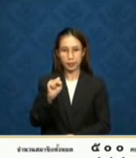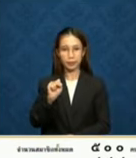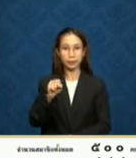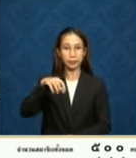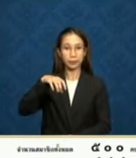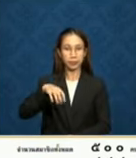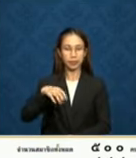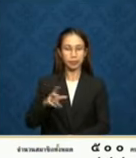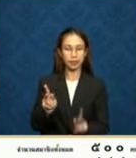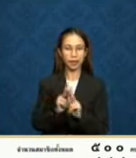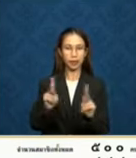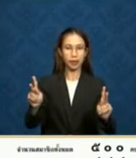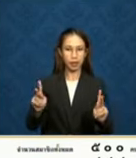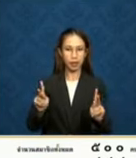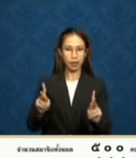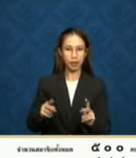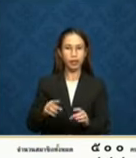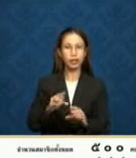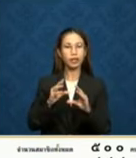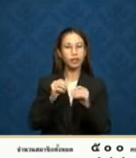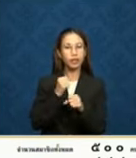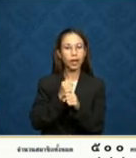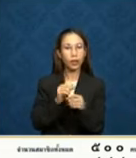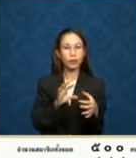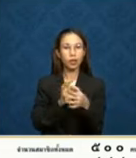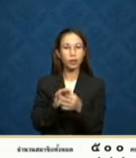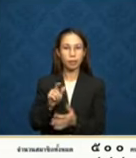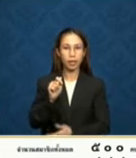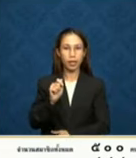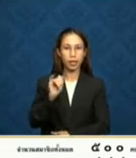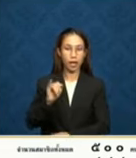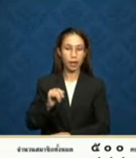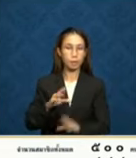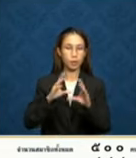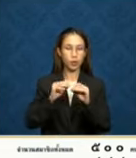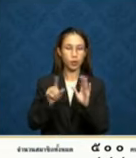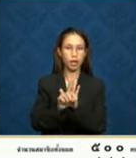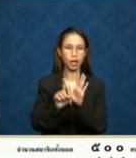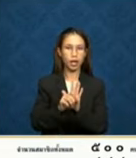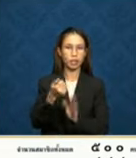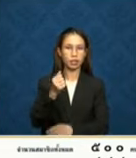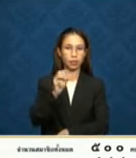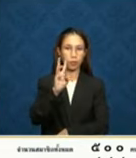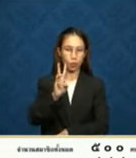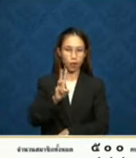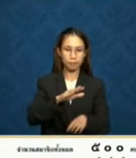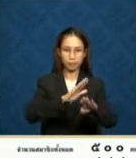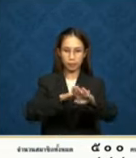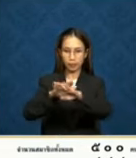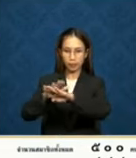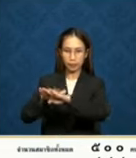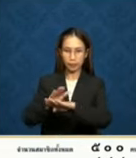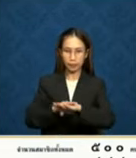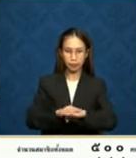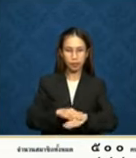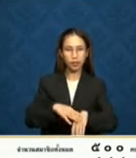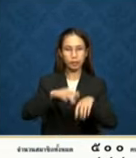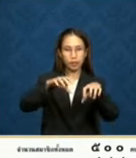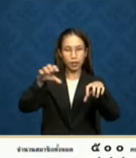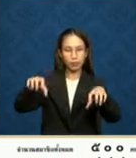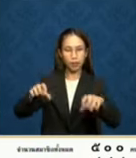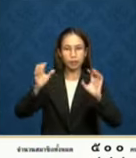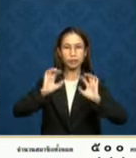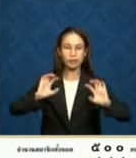มีกลมฐิการวิสามงาน AIตอนนี้ประชุมกเปแล 16 ครั้งครัเรียกหน่วยงานรชทเกี่ยวข้องเข้มาให้ข้มูไปแลวกวา